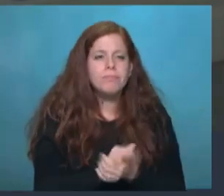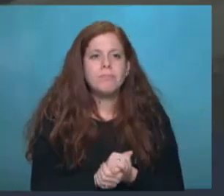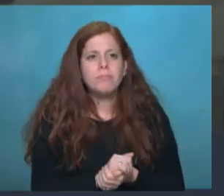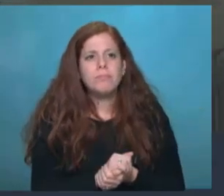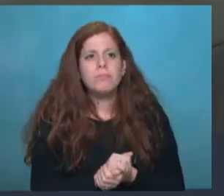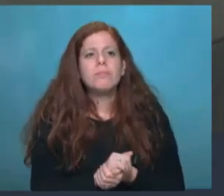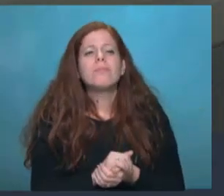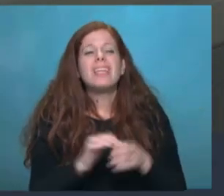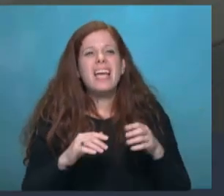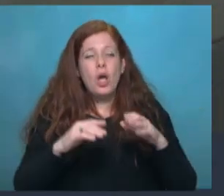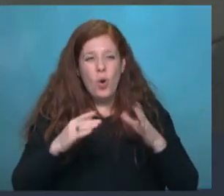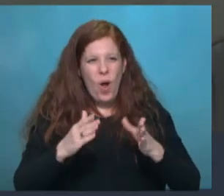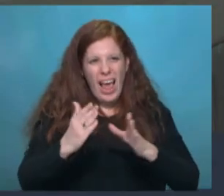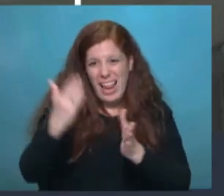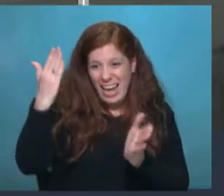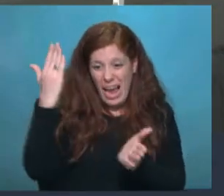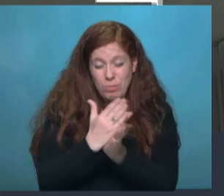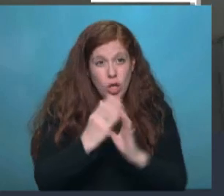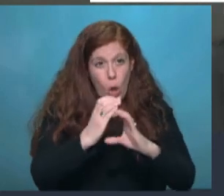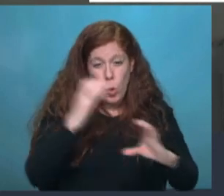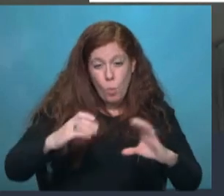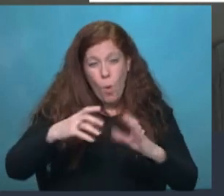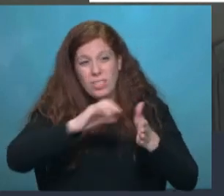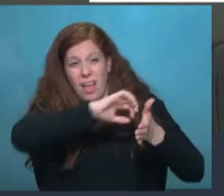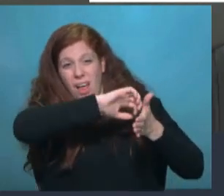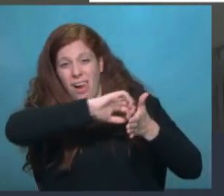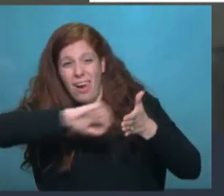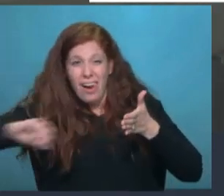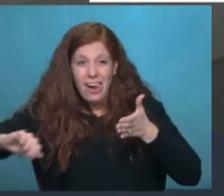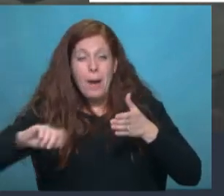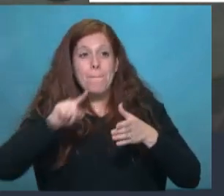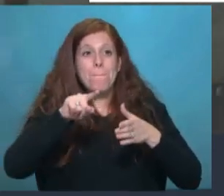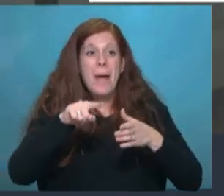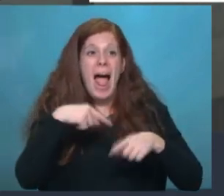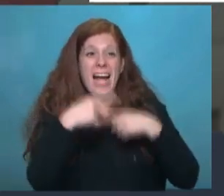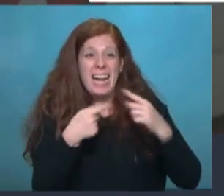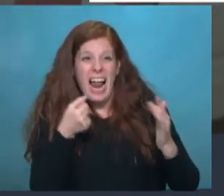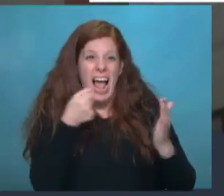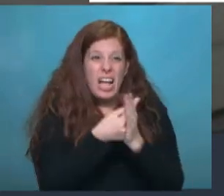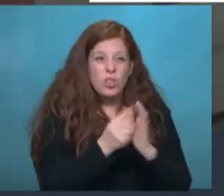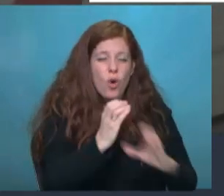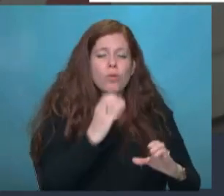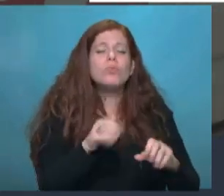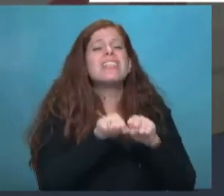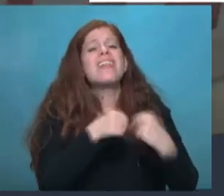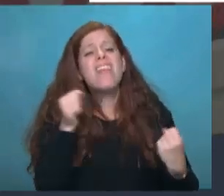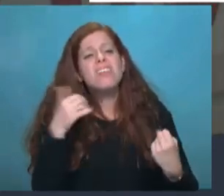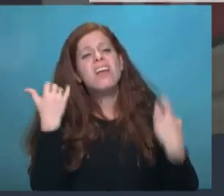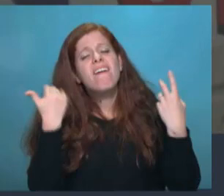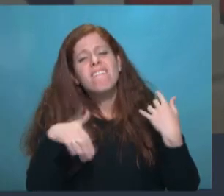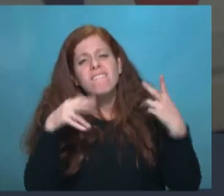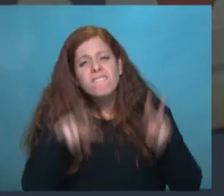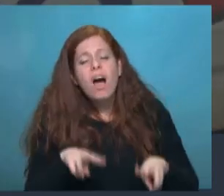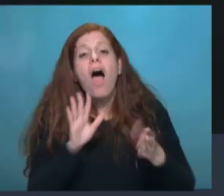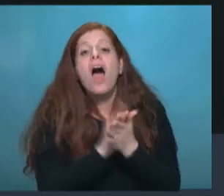כל החלק האמצעי של האוטובוס, מלפני הגלגל הקדמי עד סוף האוטובוס עשו נזק אחד גדול, שהנזק הזה היה